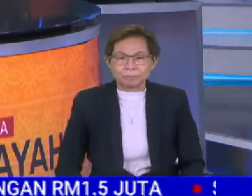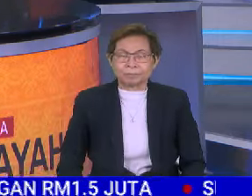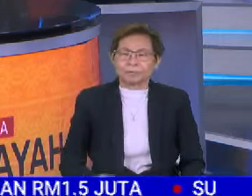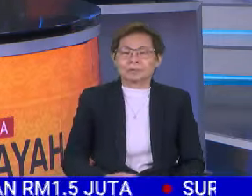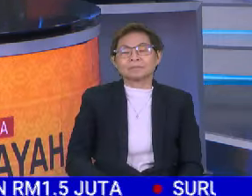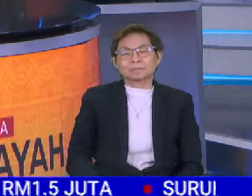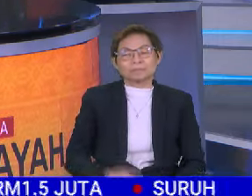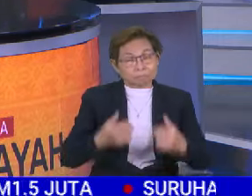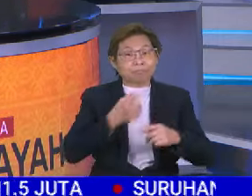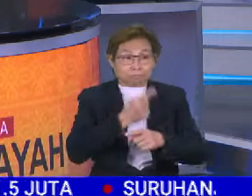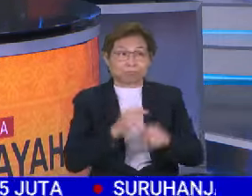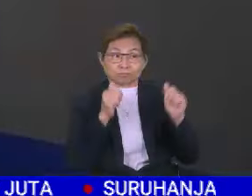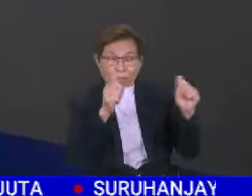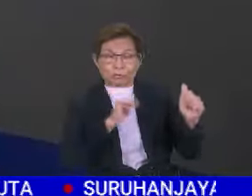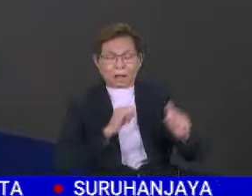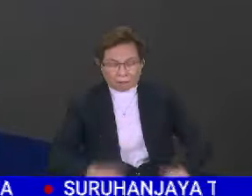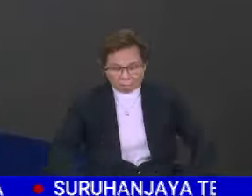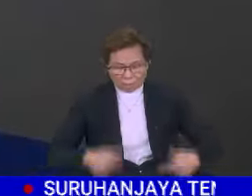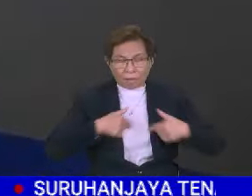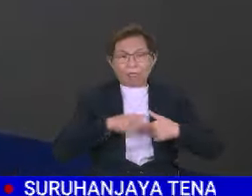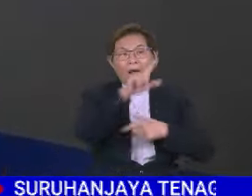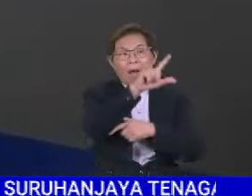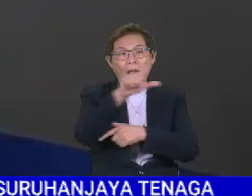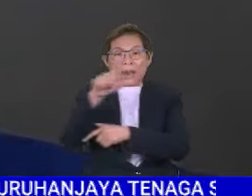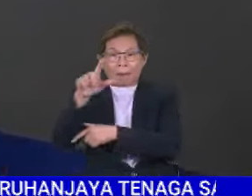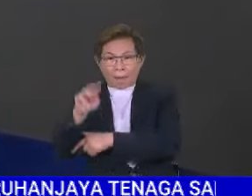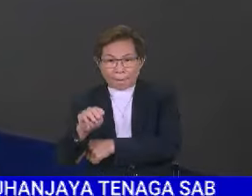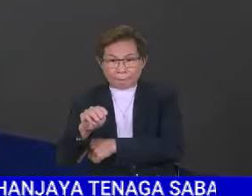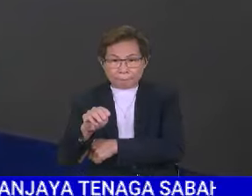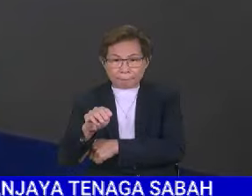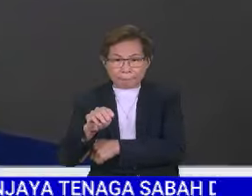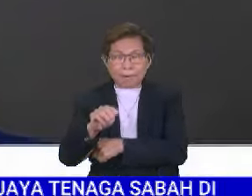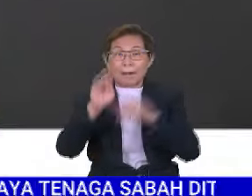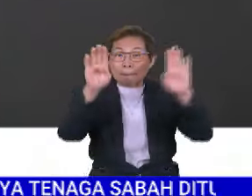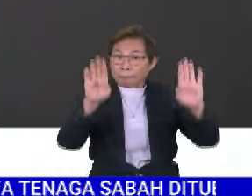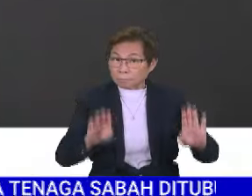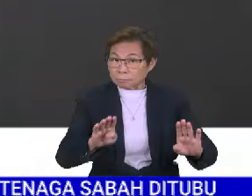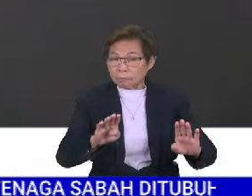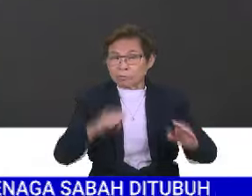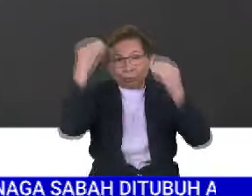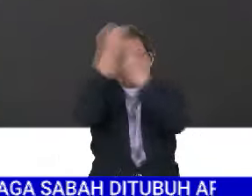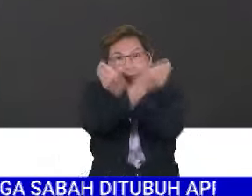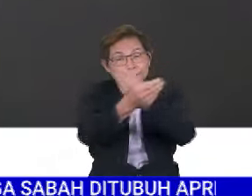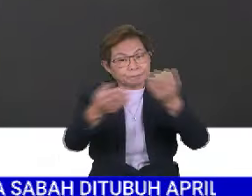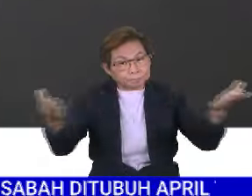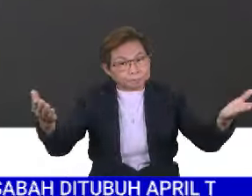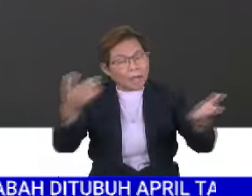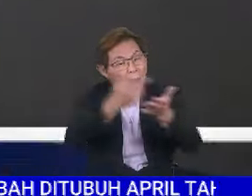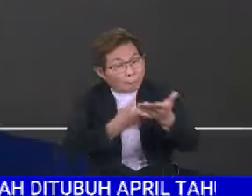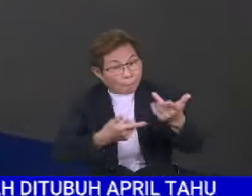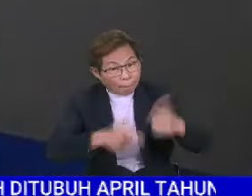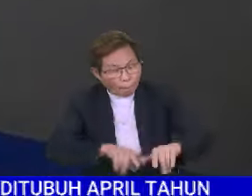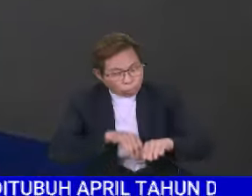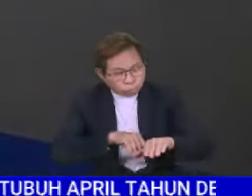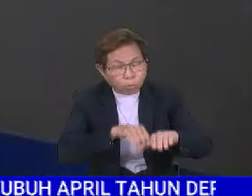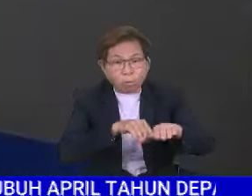Ya betul Atika, ketika ini saya berlintas langsung dari Lembaga Lebuh Raya Malaysia LLM Bangi bagi membawakan kepada anda perkembangan